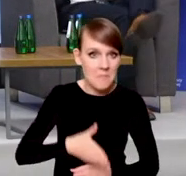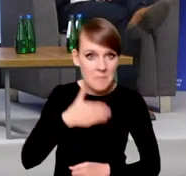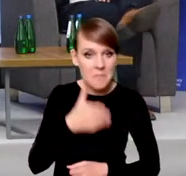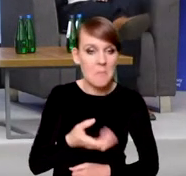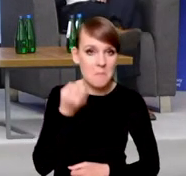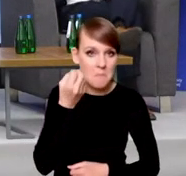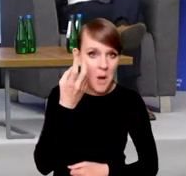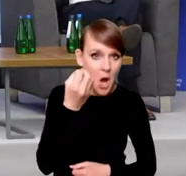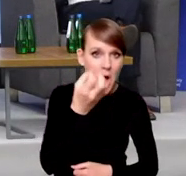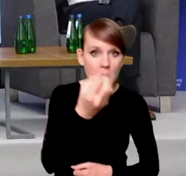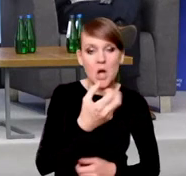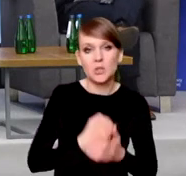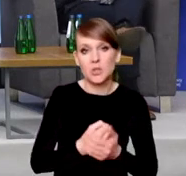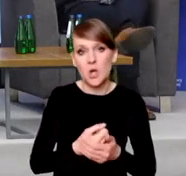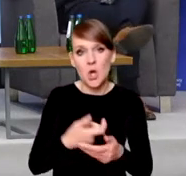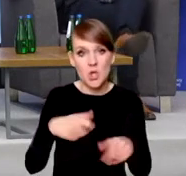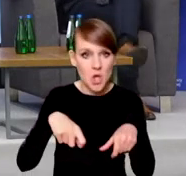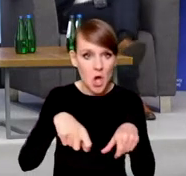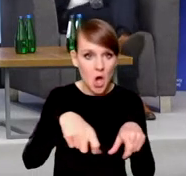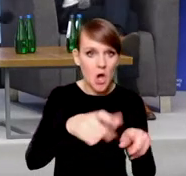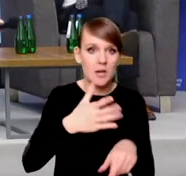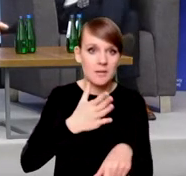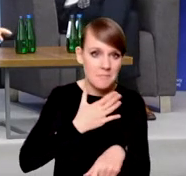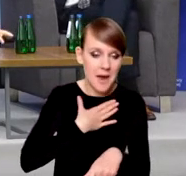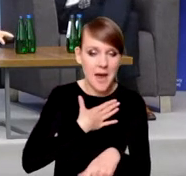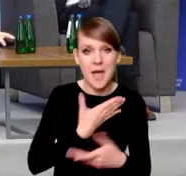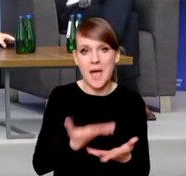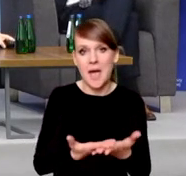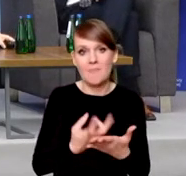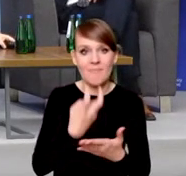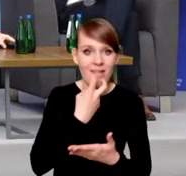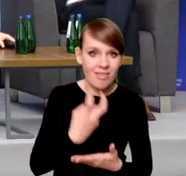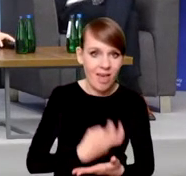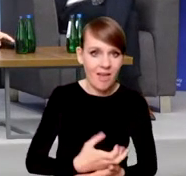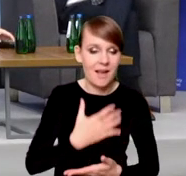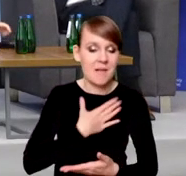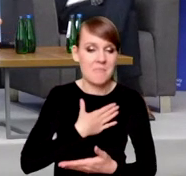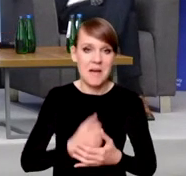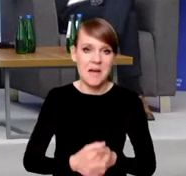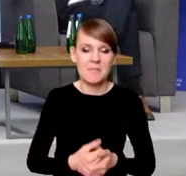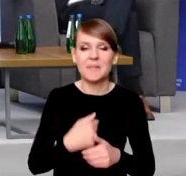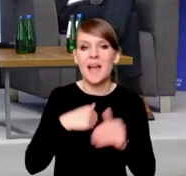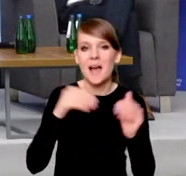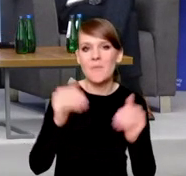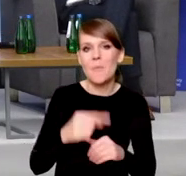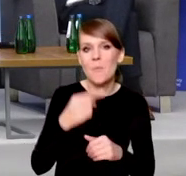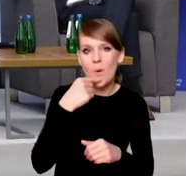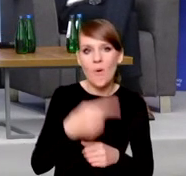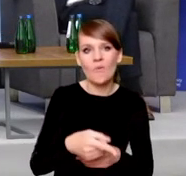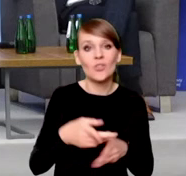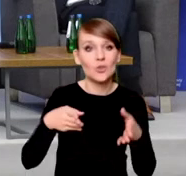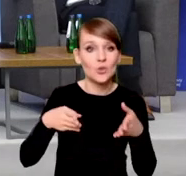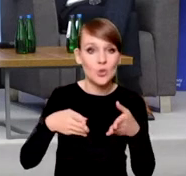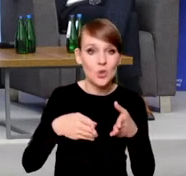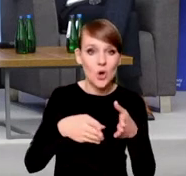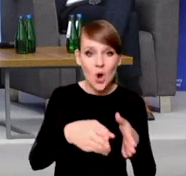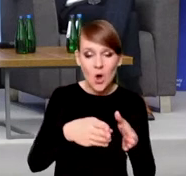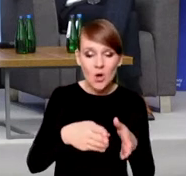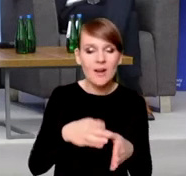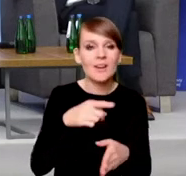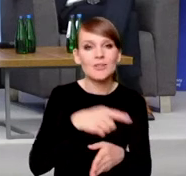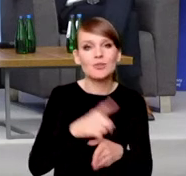już tory, źródło. Ja bym powiedział, że ta droga jest bardzo często